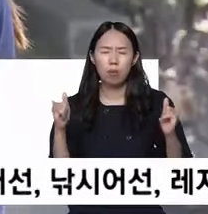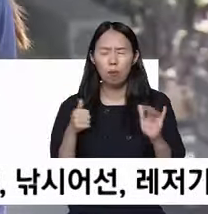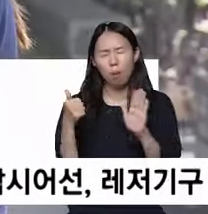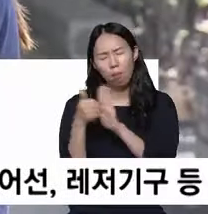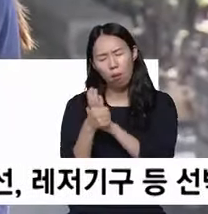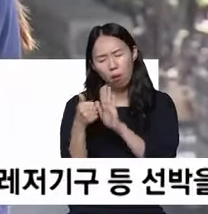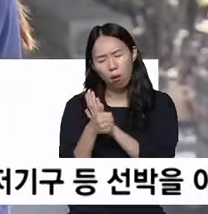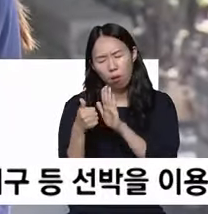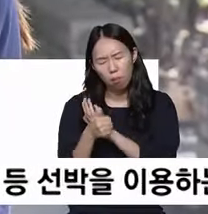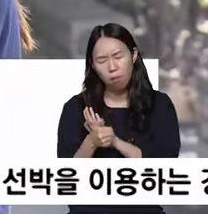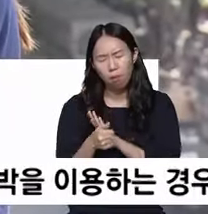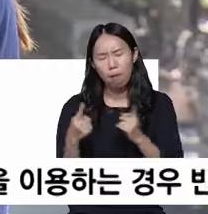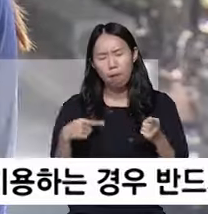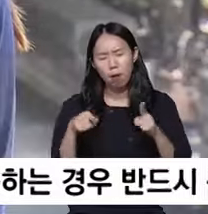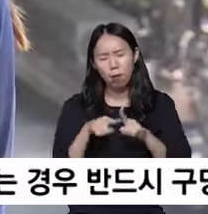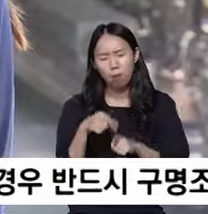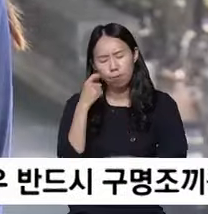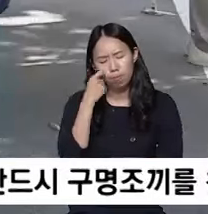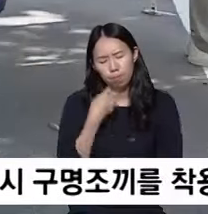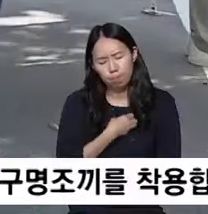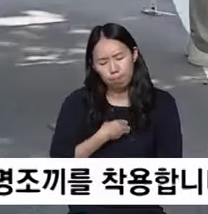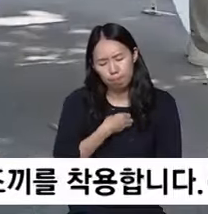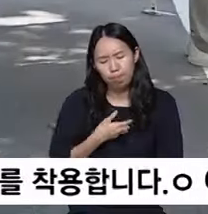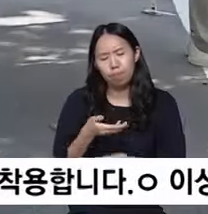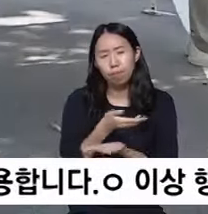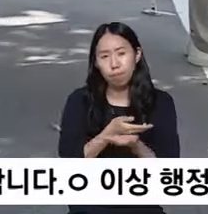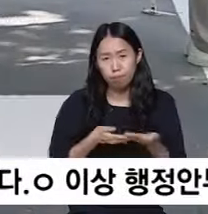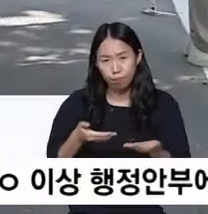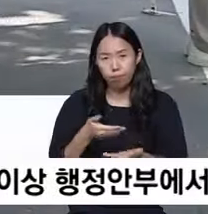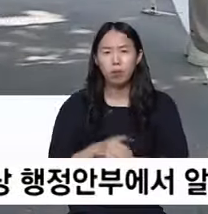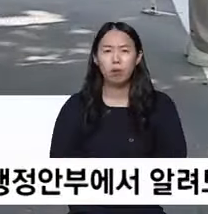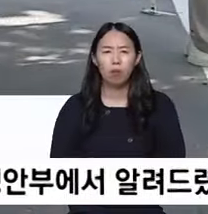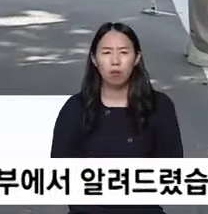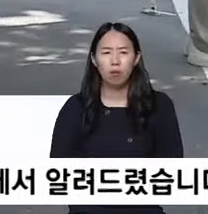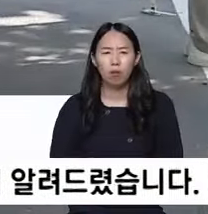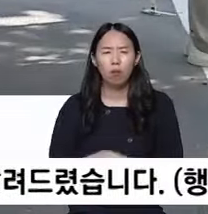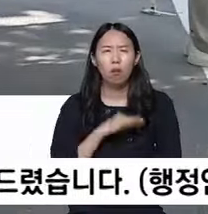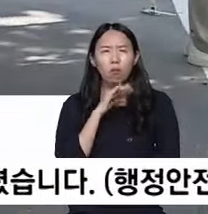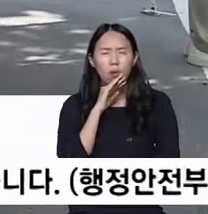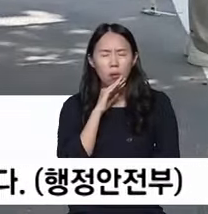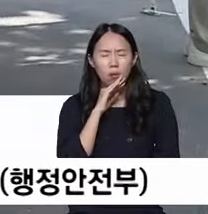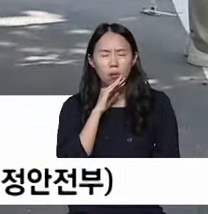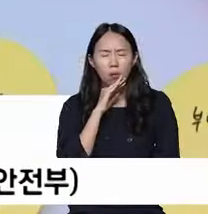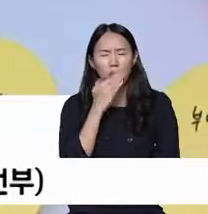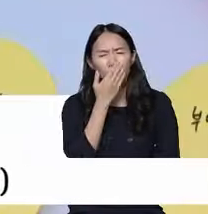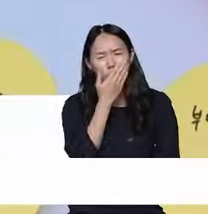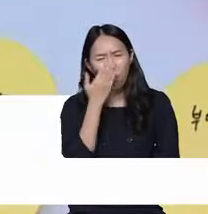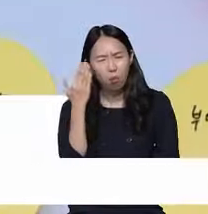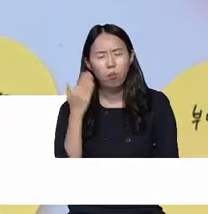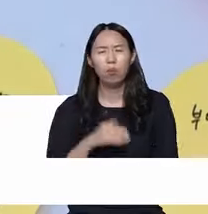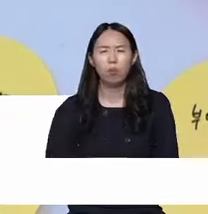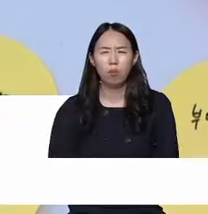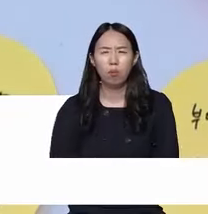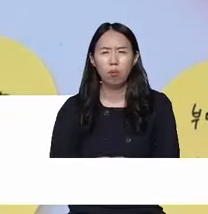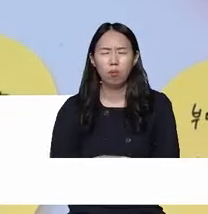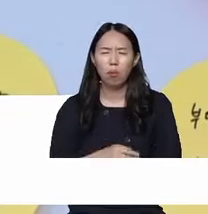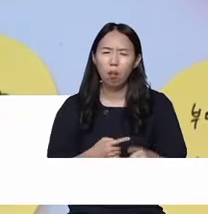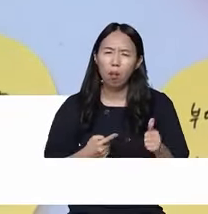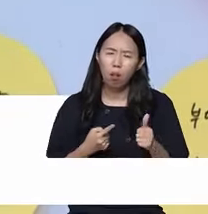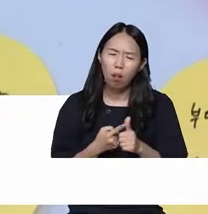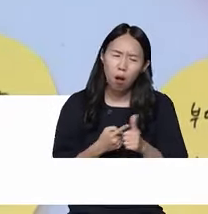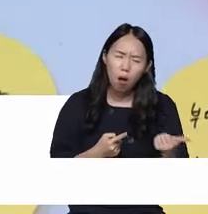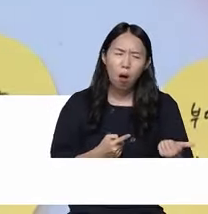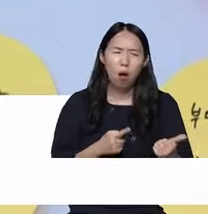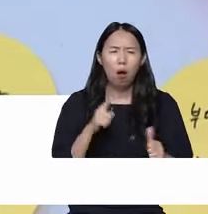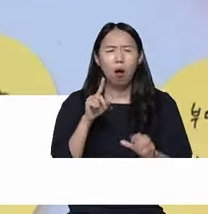찾아 슬픔을 함께 나눴습니다. 이렇게 어린 나이가 이렇게 참 큰 참변을 당한